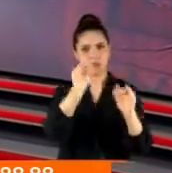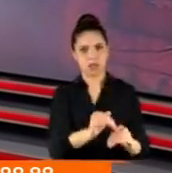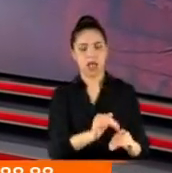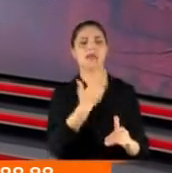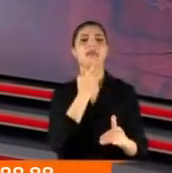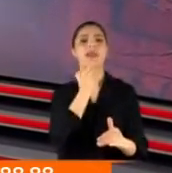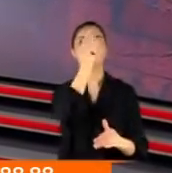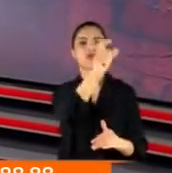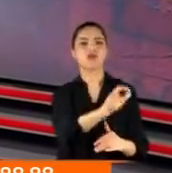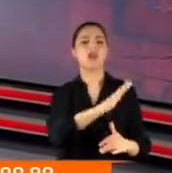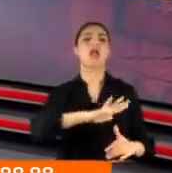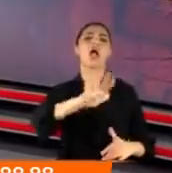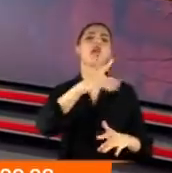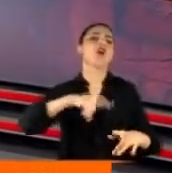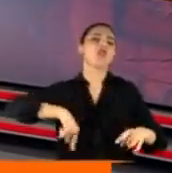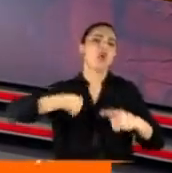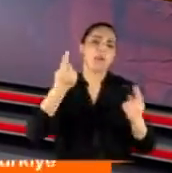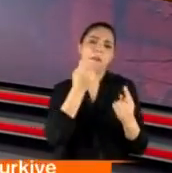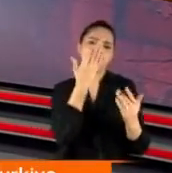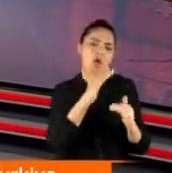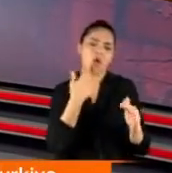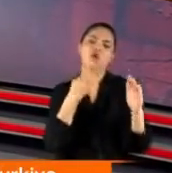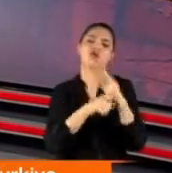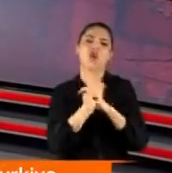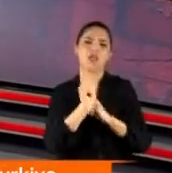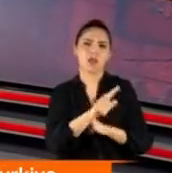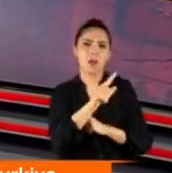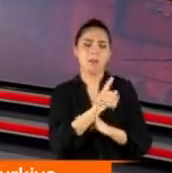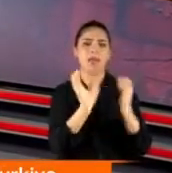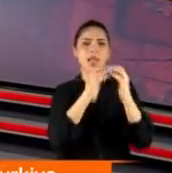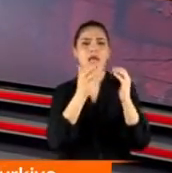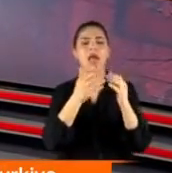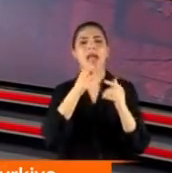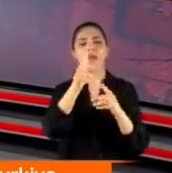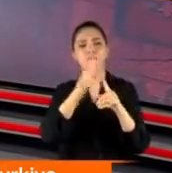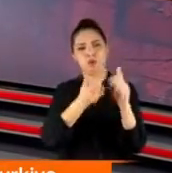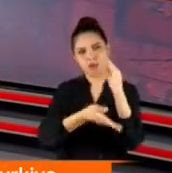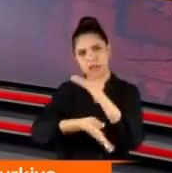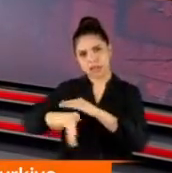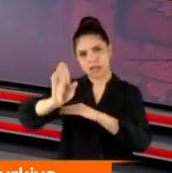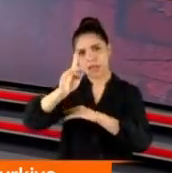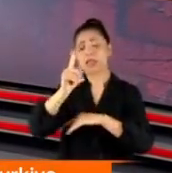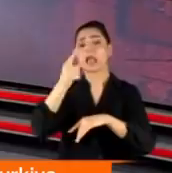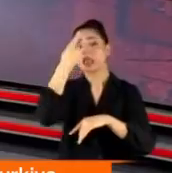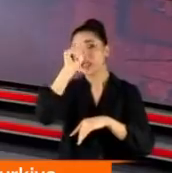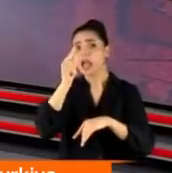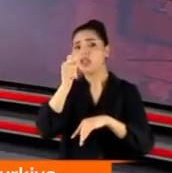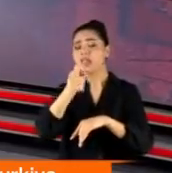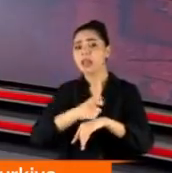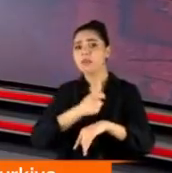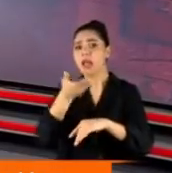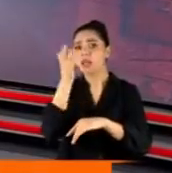genç kadın her şeyin yolunda olduğunu anlattı. Şikayetçi de olmadı. Ekip binadan ayrıldı ve sadece yarım saat